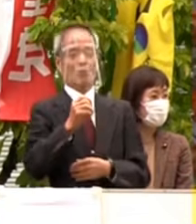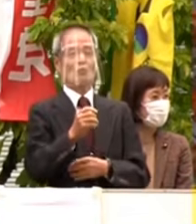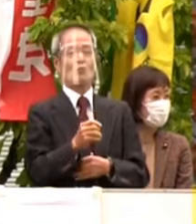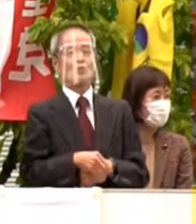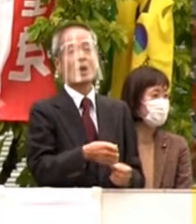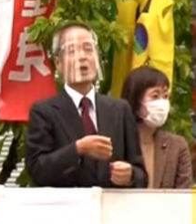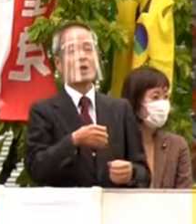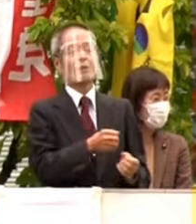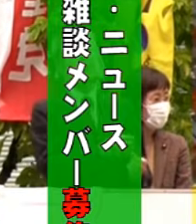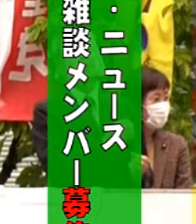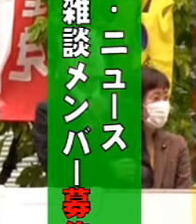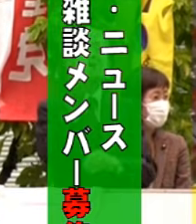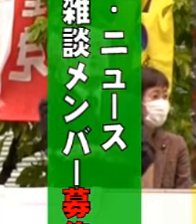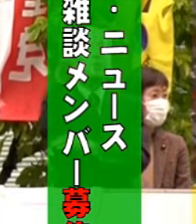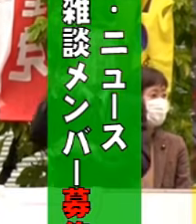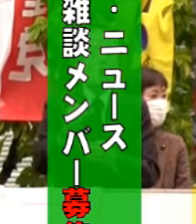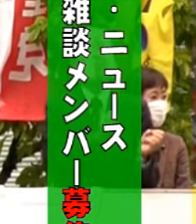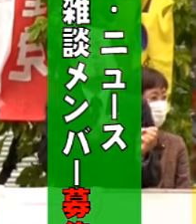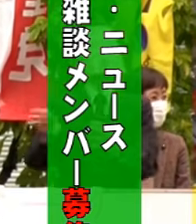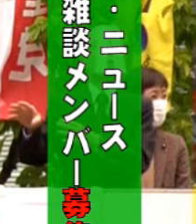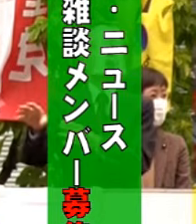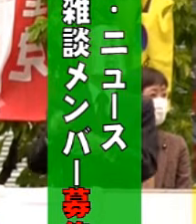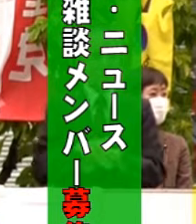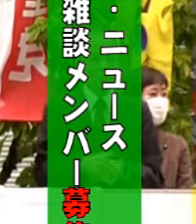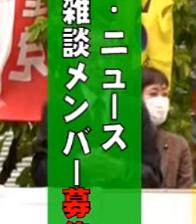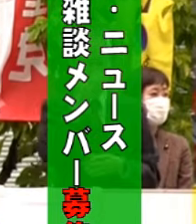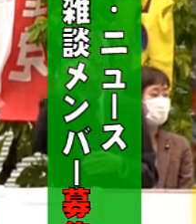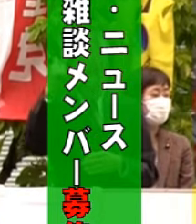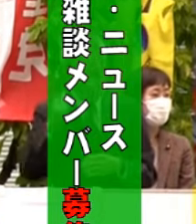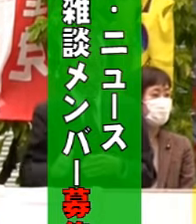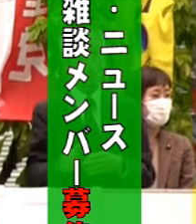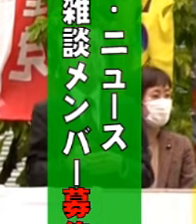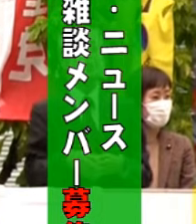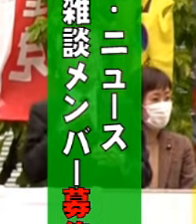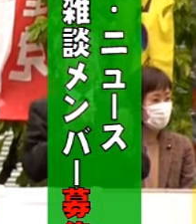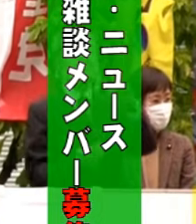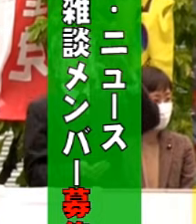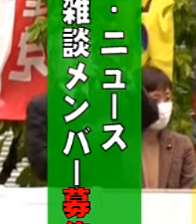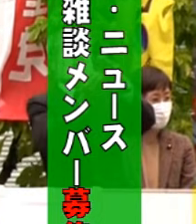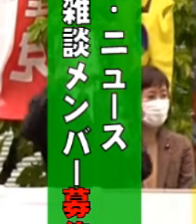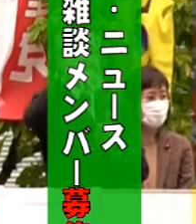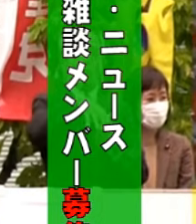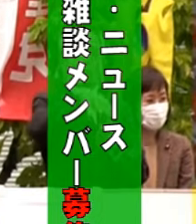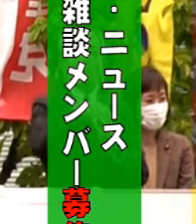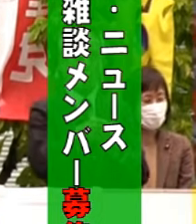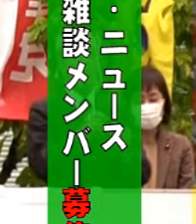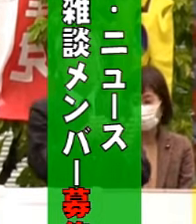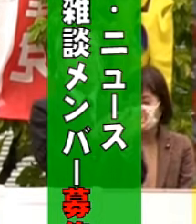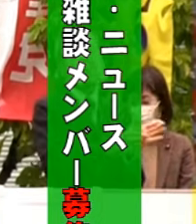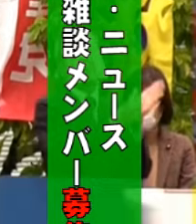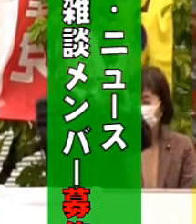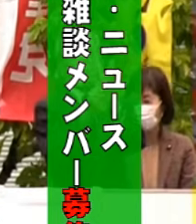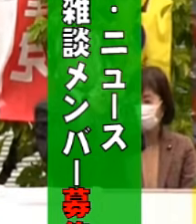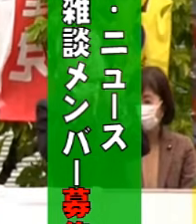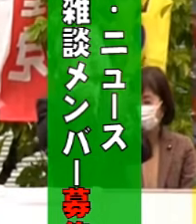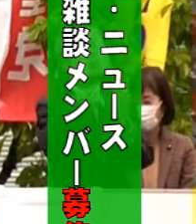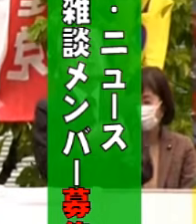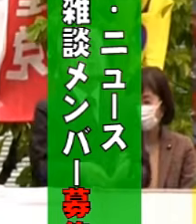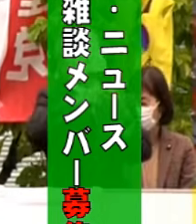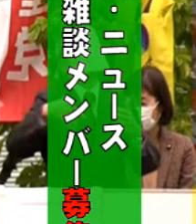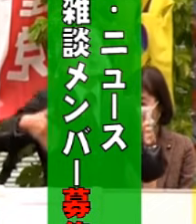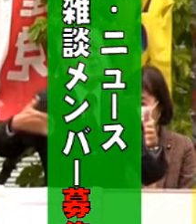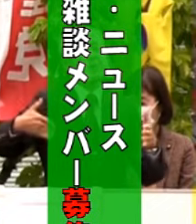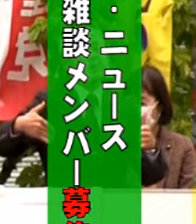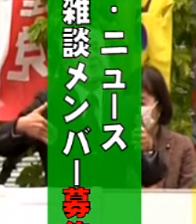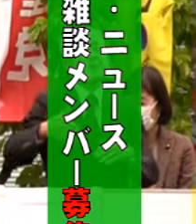され続けてきました。ようやく今年最高裁判決が出ましたけれども、それもまだ解決しておりません。そうした政治的な課題がたくさんある